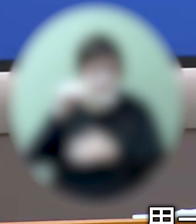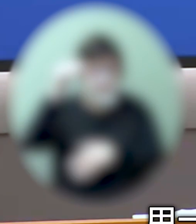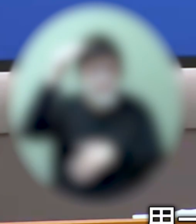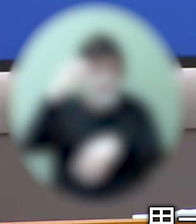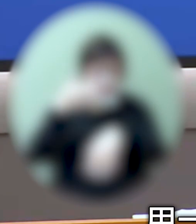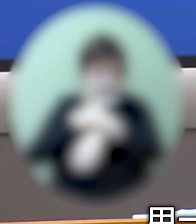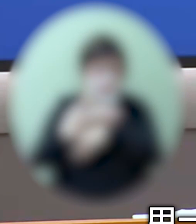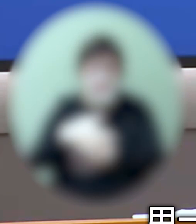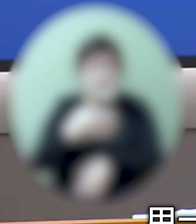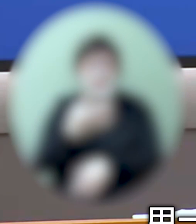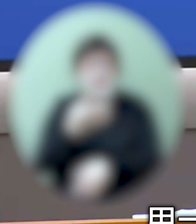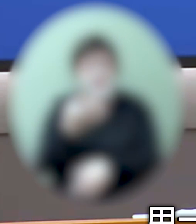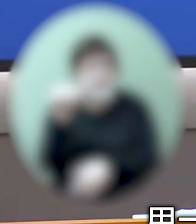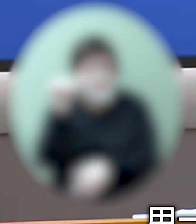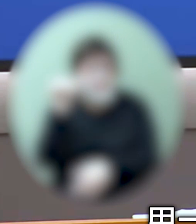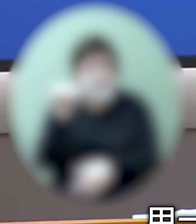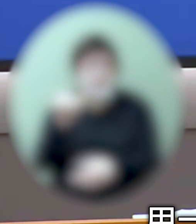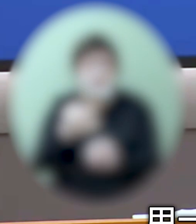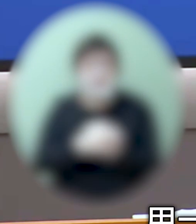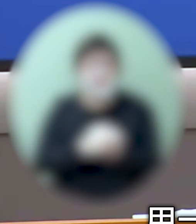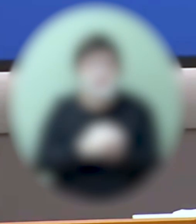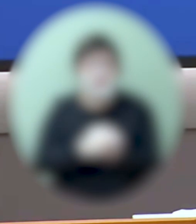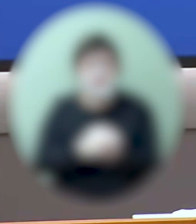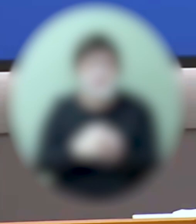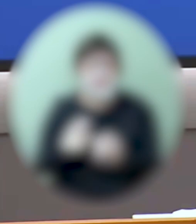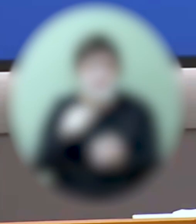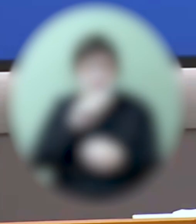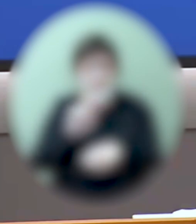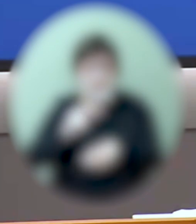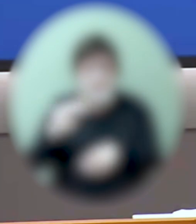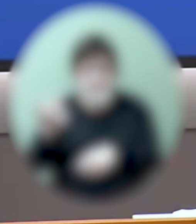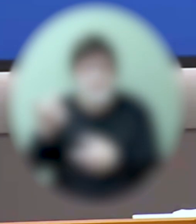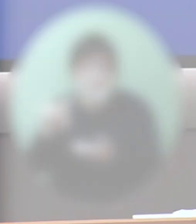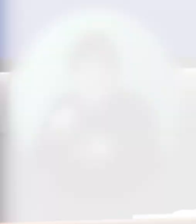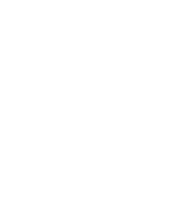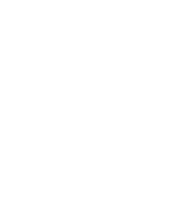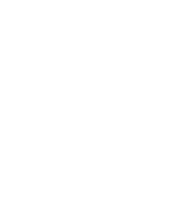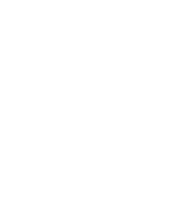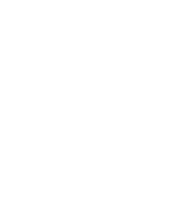用一個坊間叫做躺平的態度去處理這個疫情。